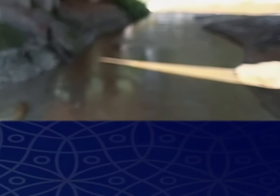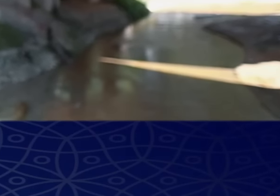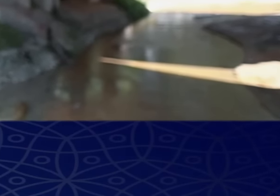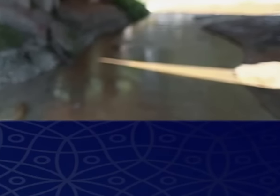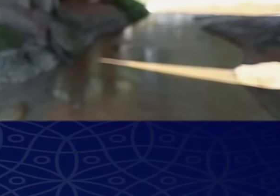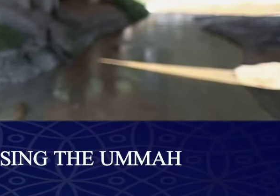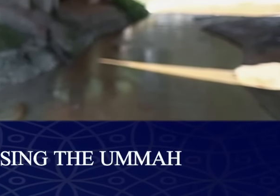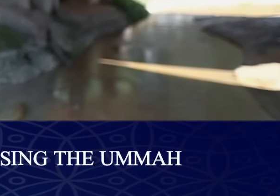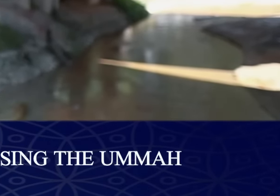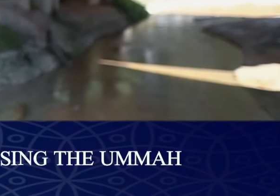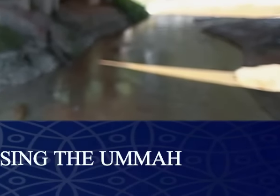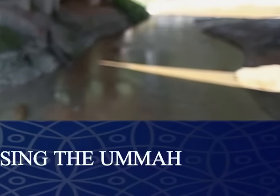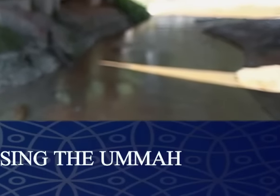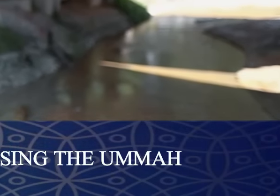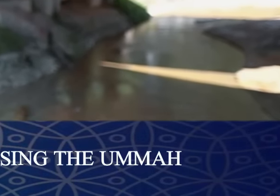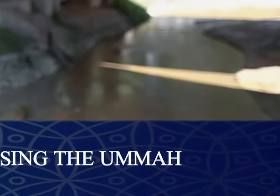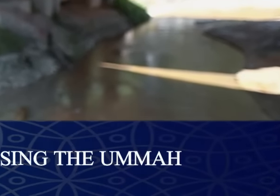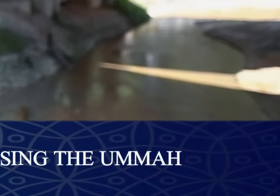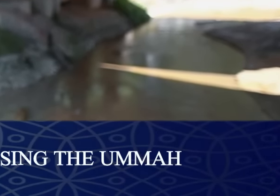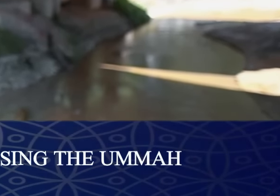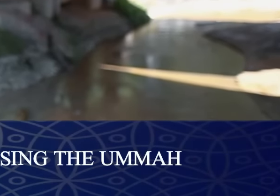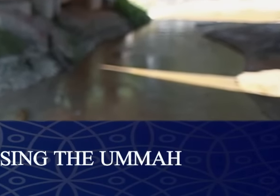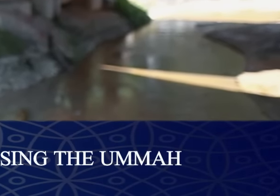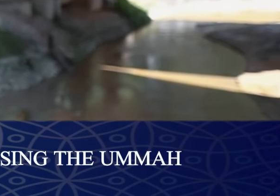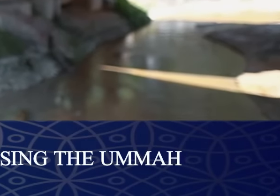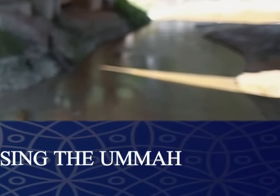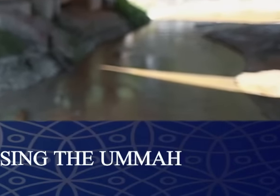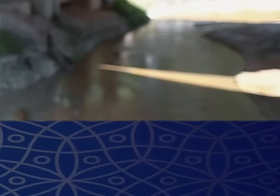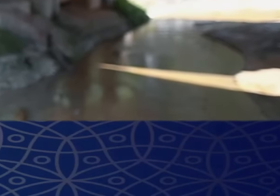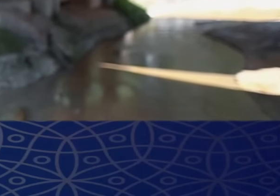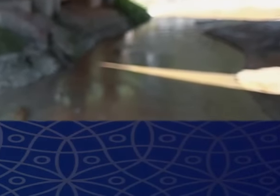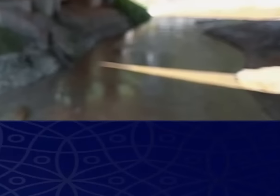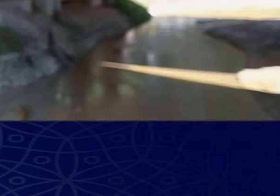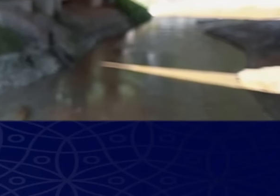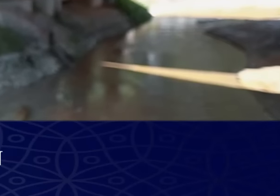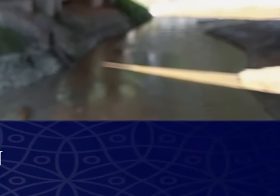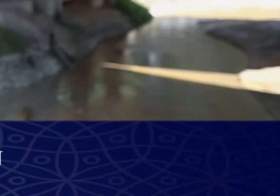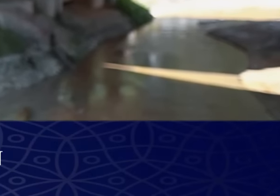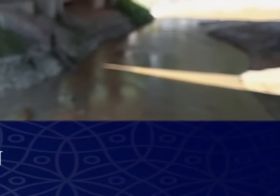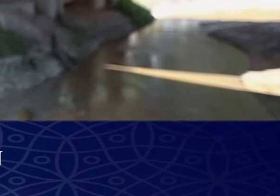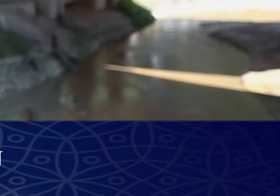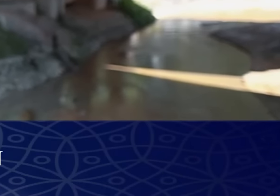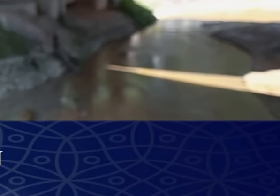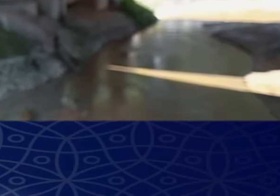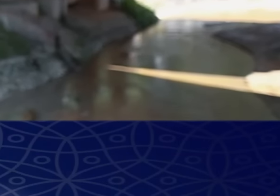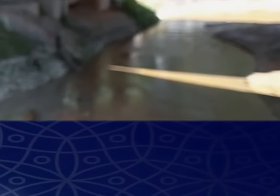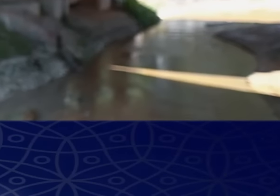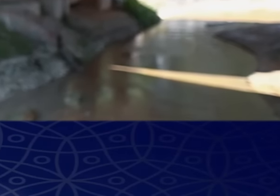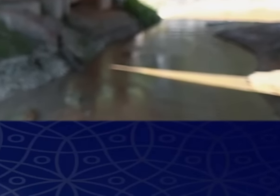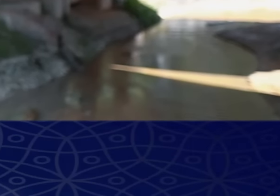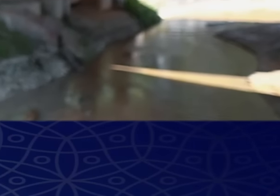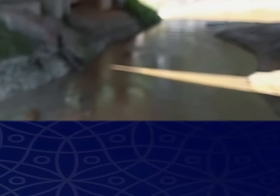12 p.m. until 1 p.m. with the mission of Surah Al Insan, humanizing the Ummah, world of compassion. Interact with the Al